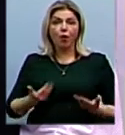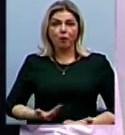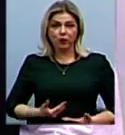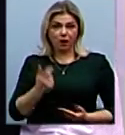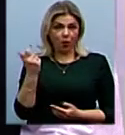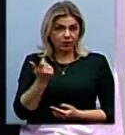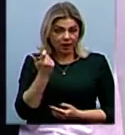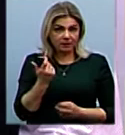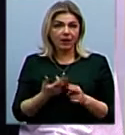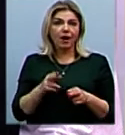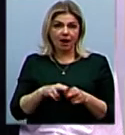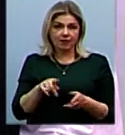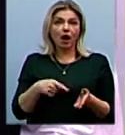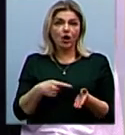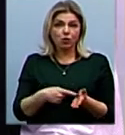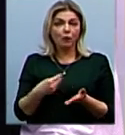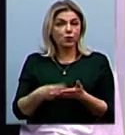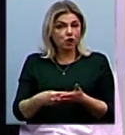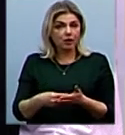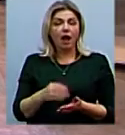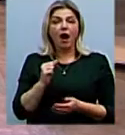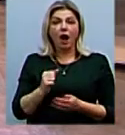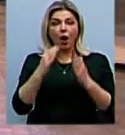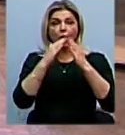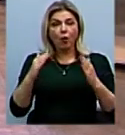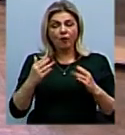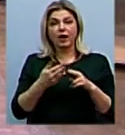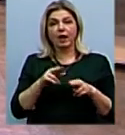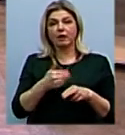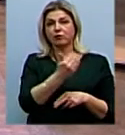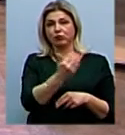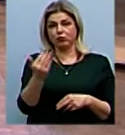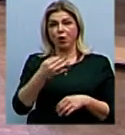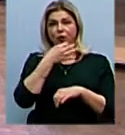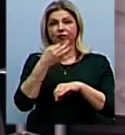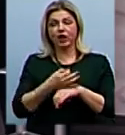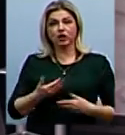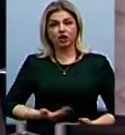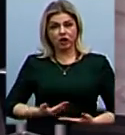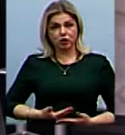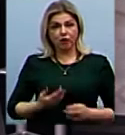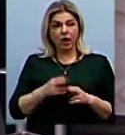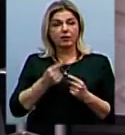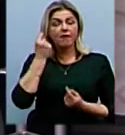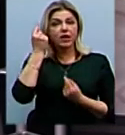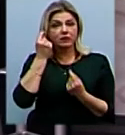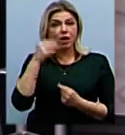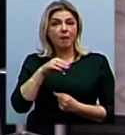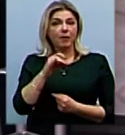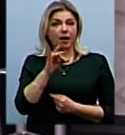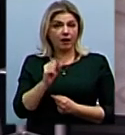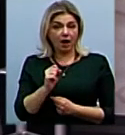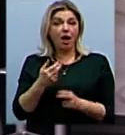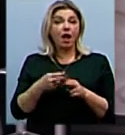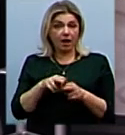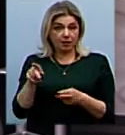хозяйство – это городской бюджет, а кровля – это ответственность жильцов. Это философия мэра, он с этим шел на выборы, и за